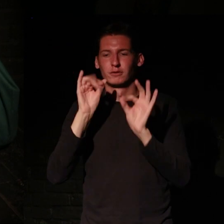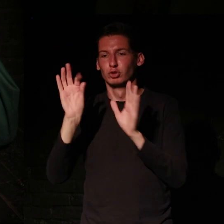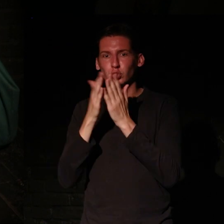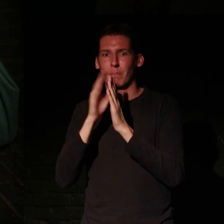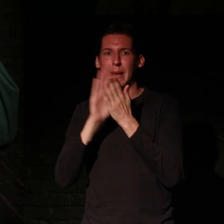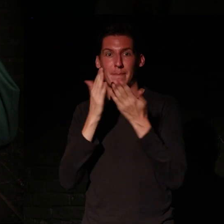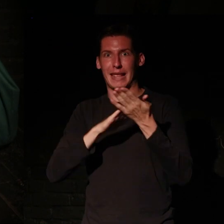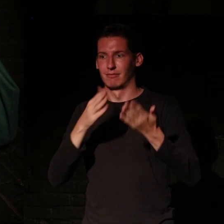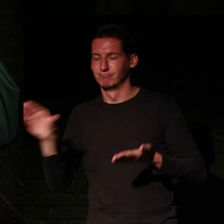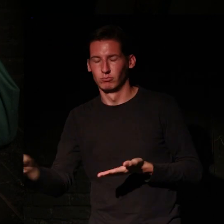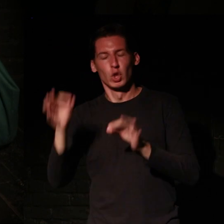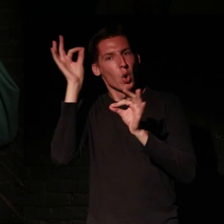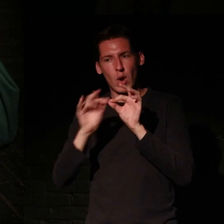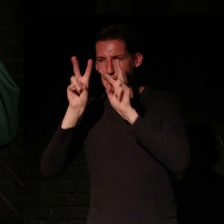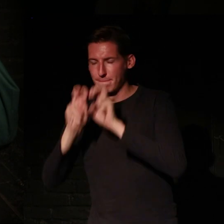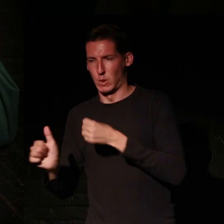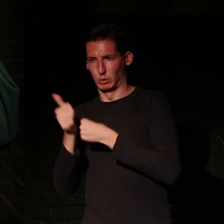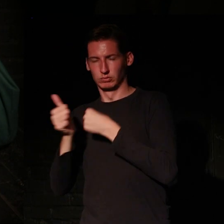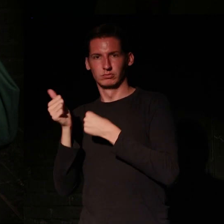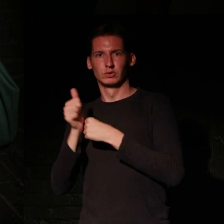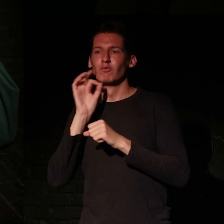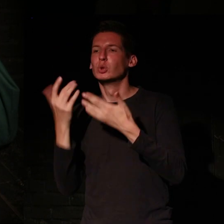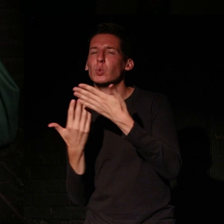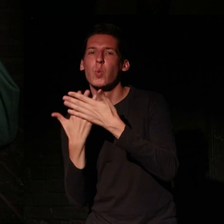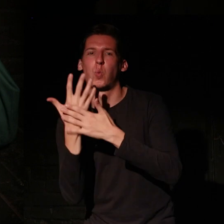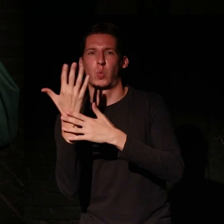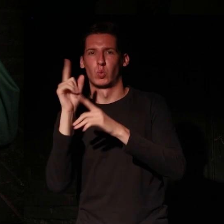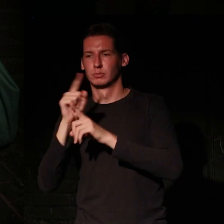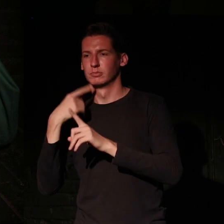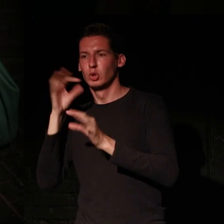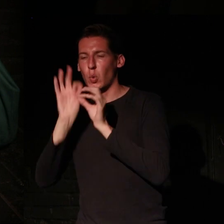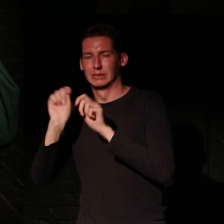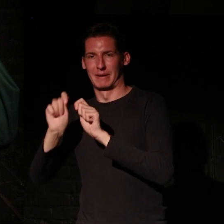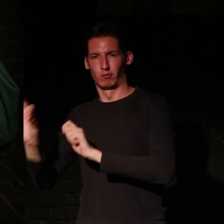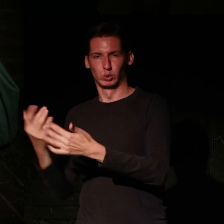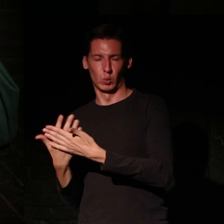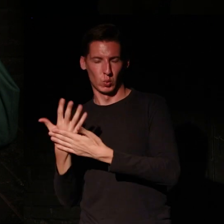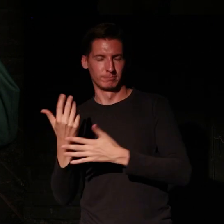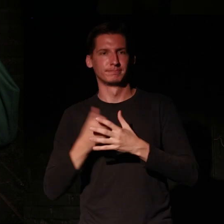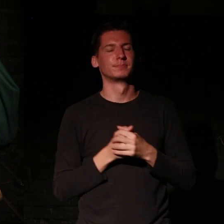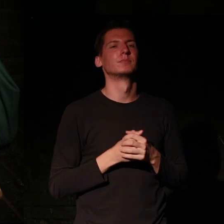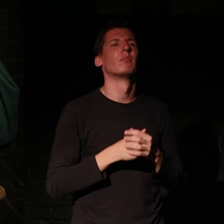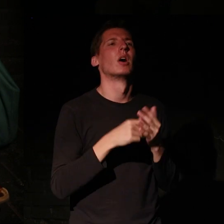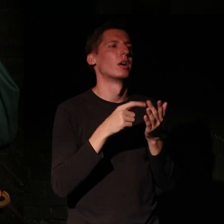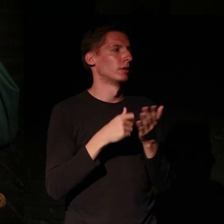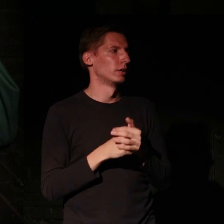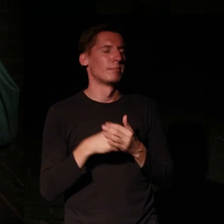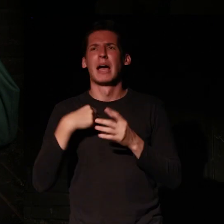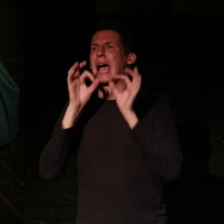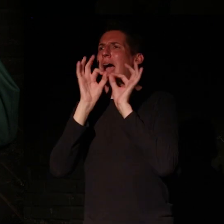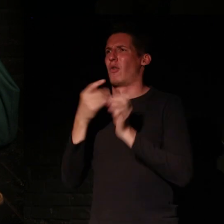że ta chęć sięgania do źródła jest zauważona. A o czym my w ogóle